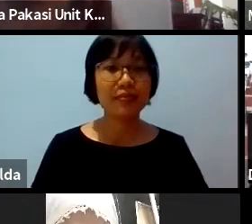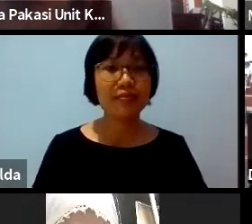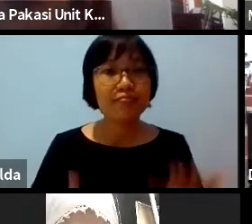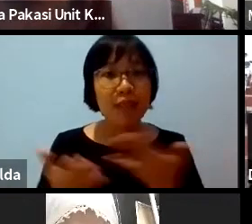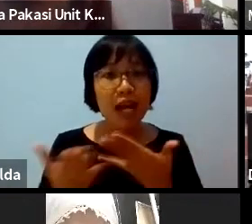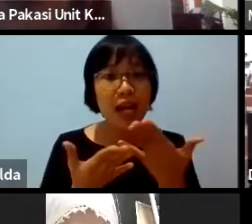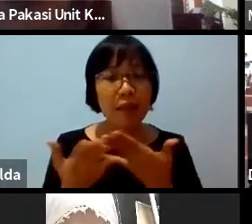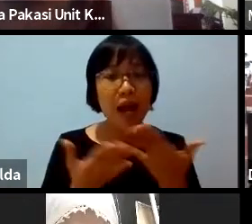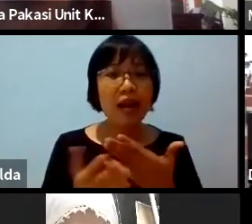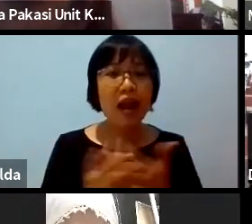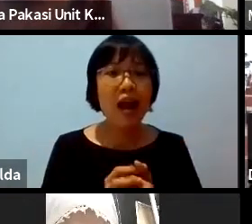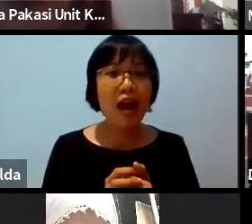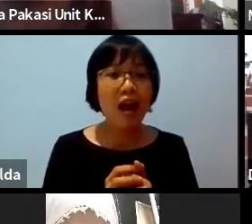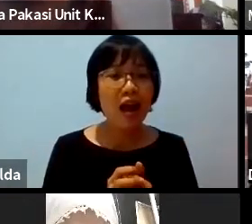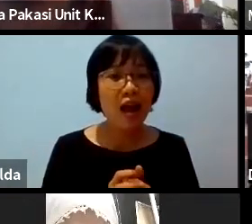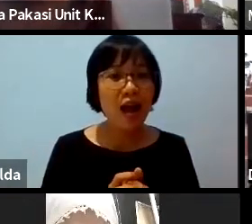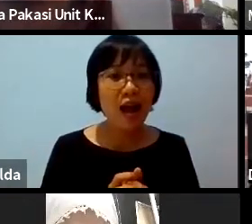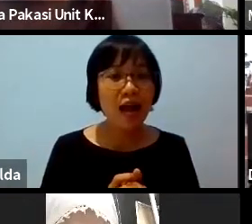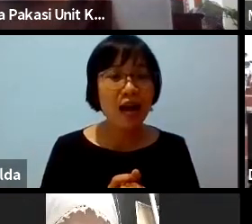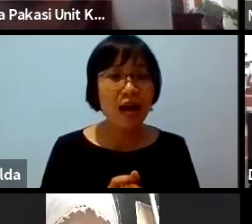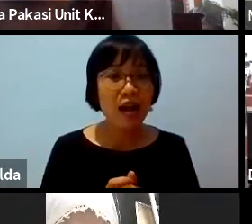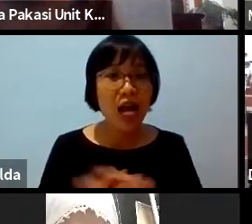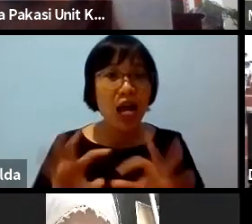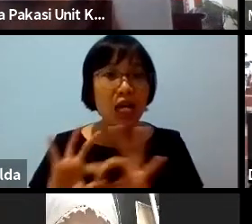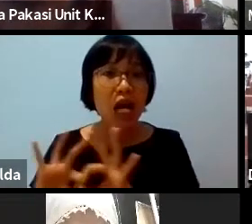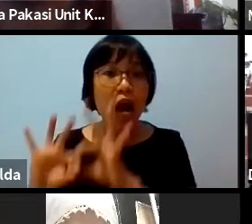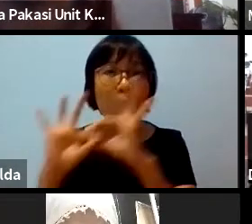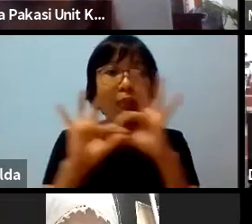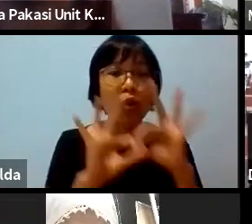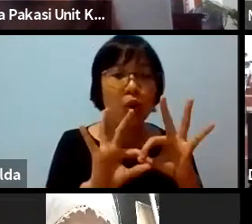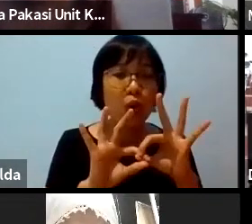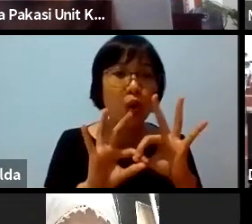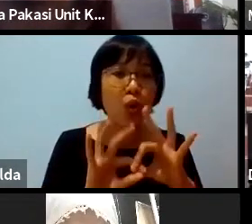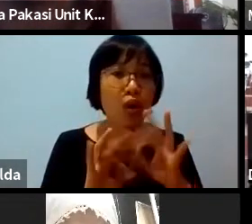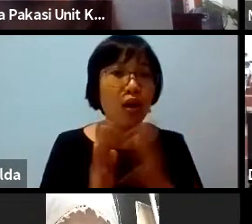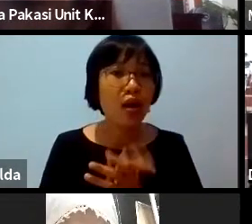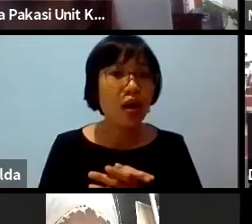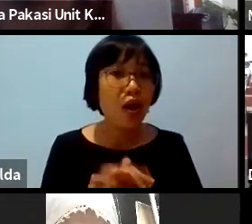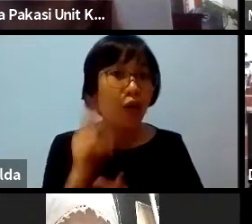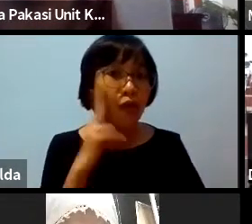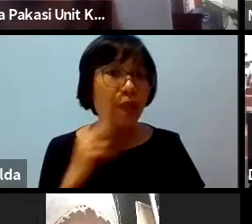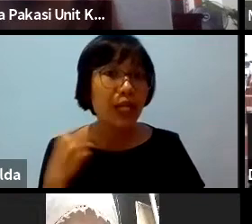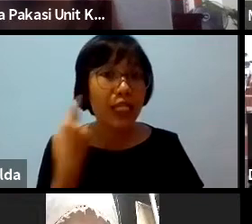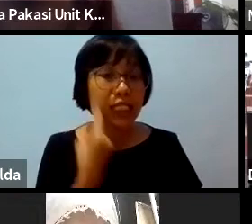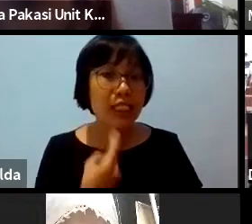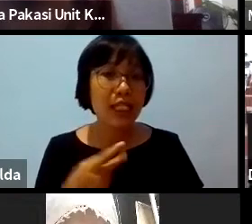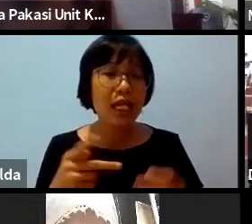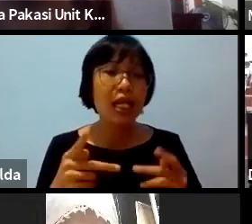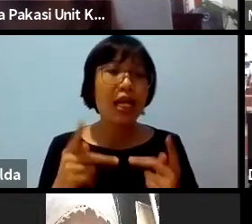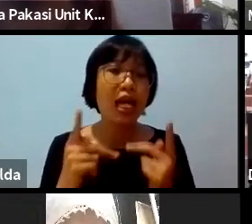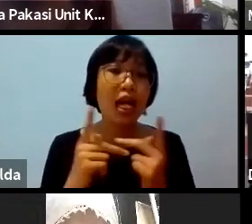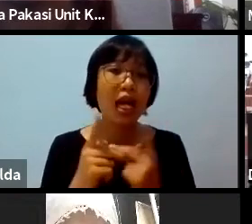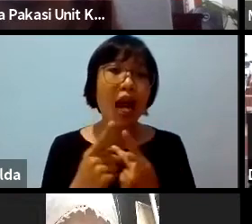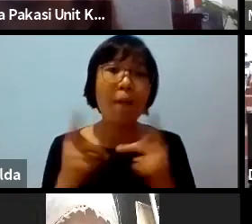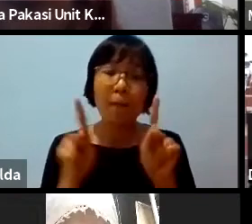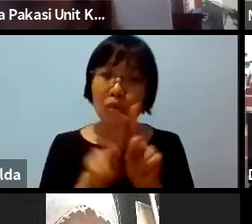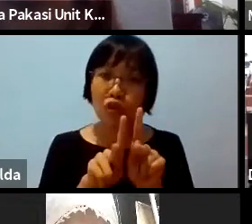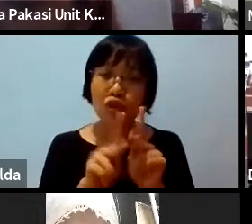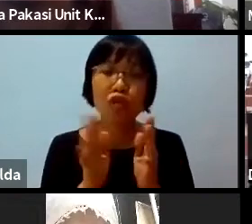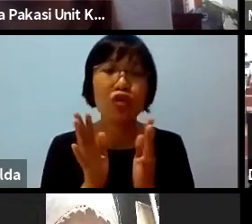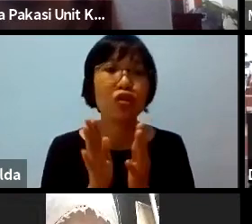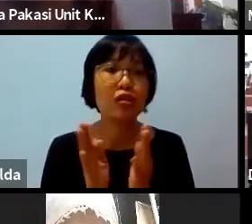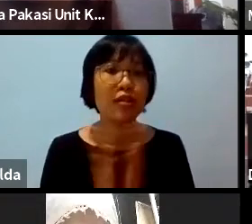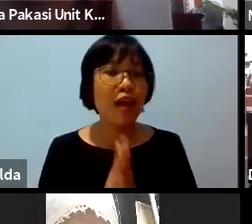feminis di kampus dan feminis LSM di lapangan, sebetulnya lebih luas lagi dari situ karena saya datang